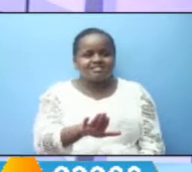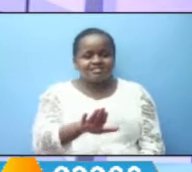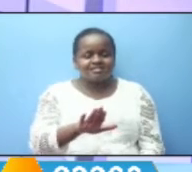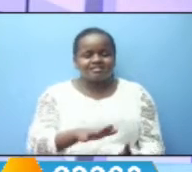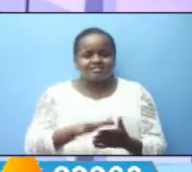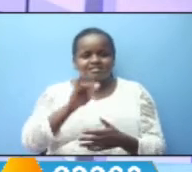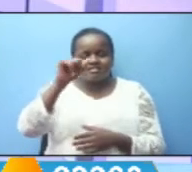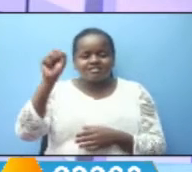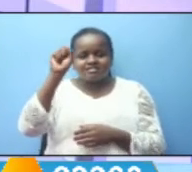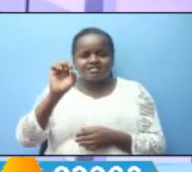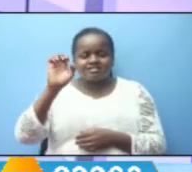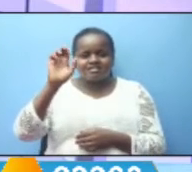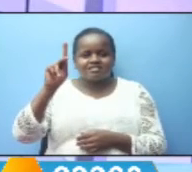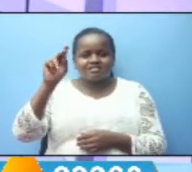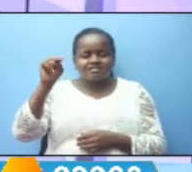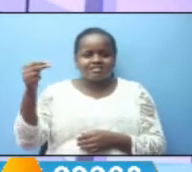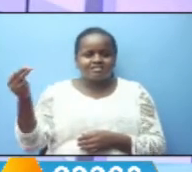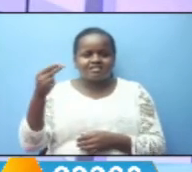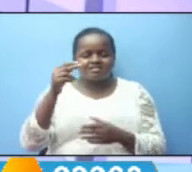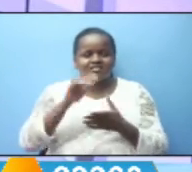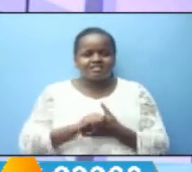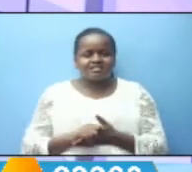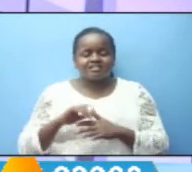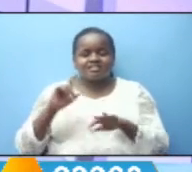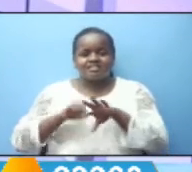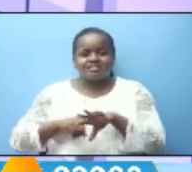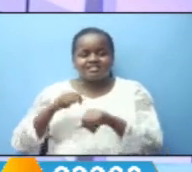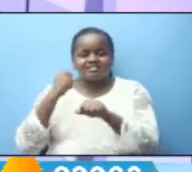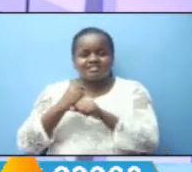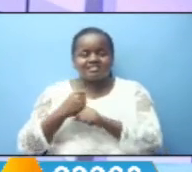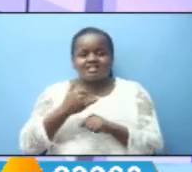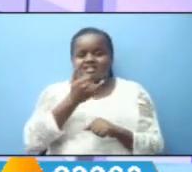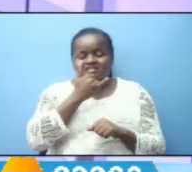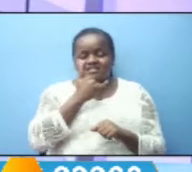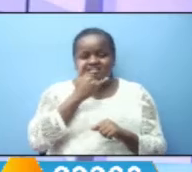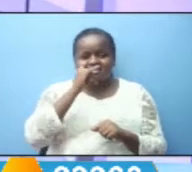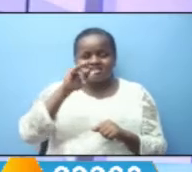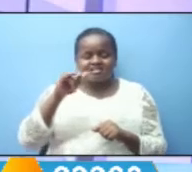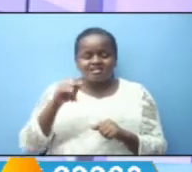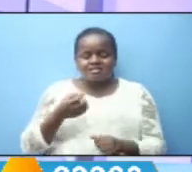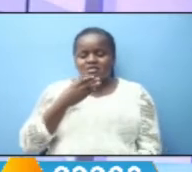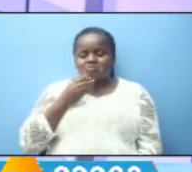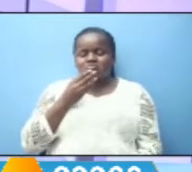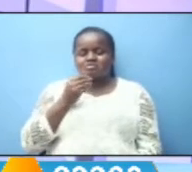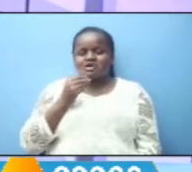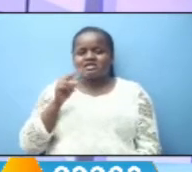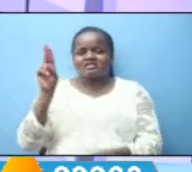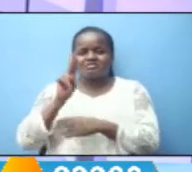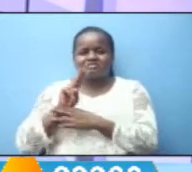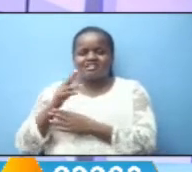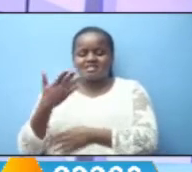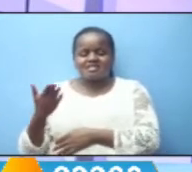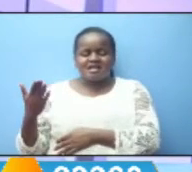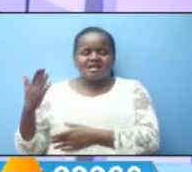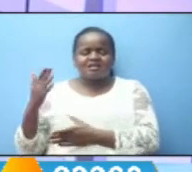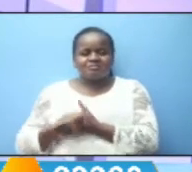Jose Valencia arajira kihi kiahuthikaga riria mareka uru na kuguo tuhi na tuo twakihuthikaga maundu-ini ta maku uguo ni